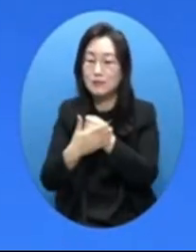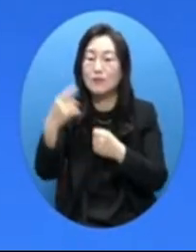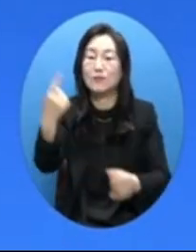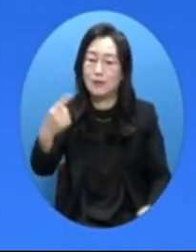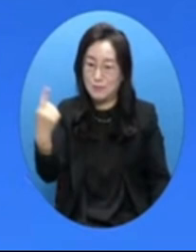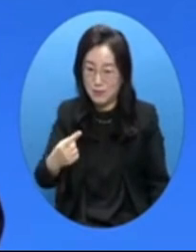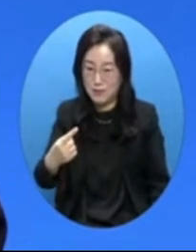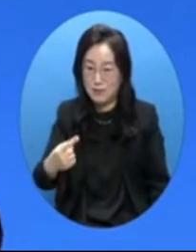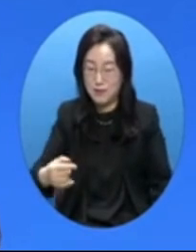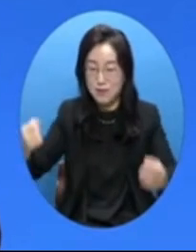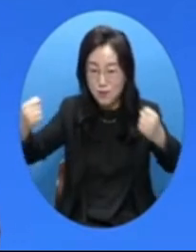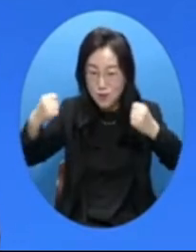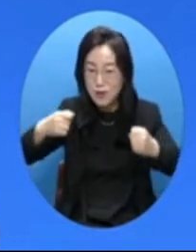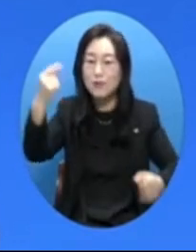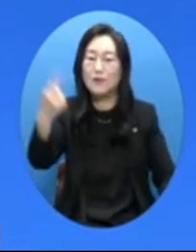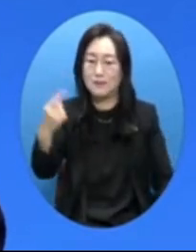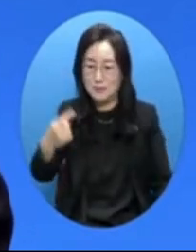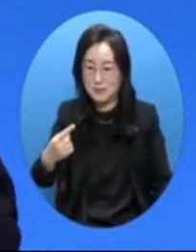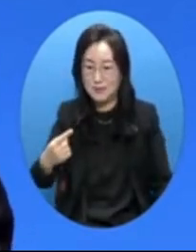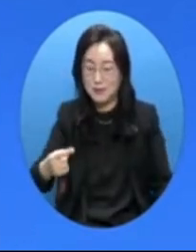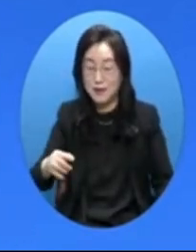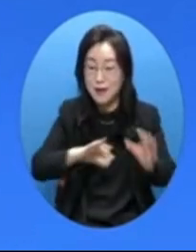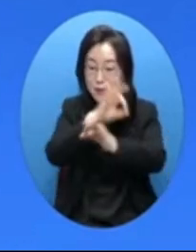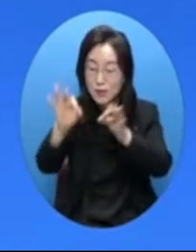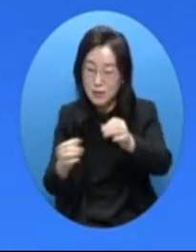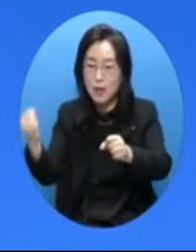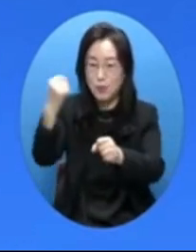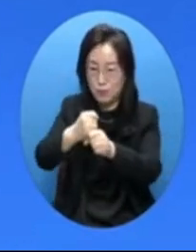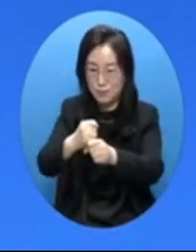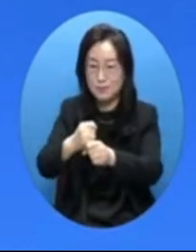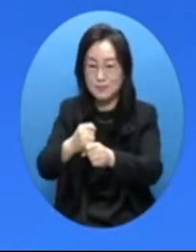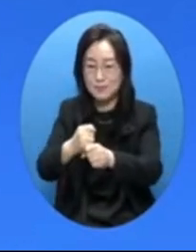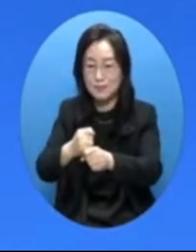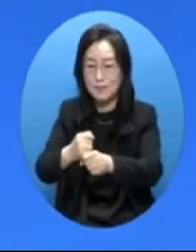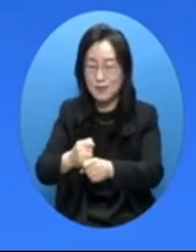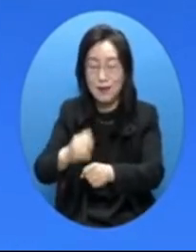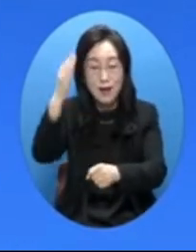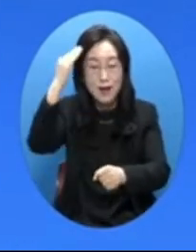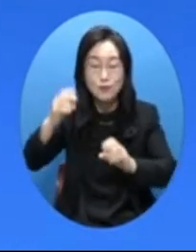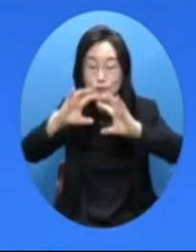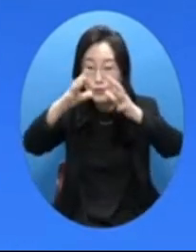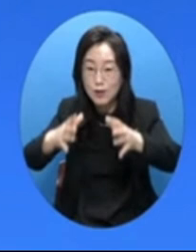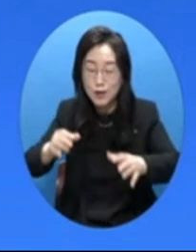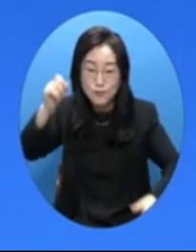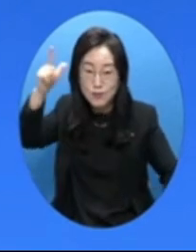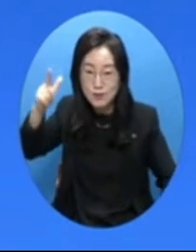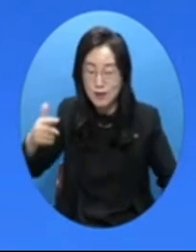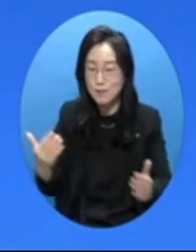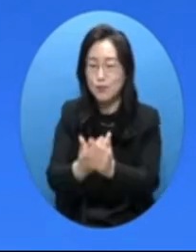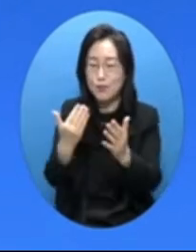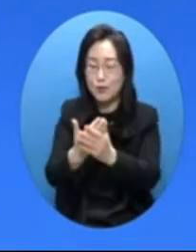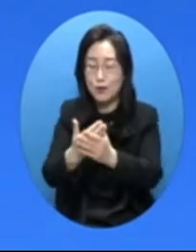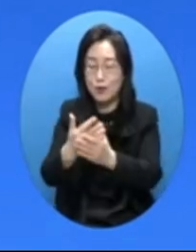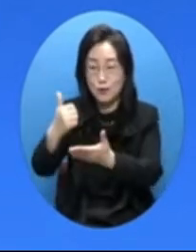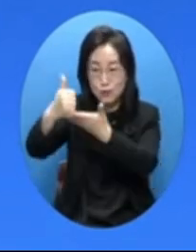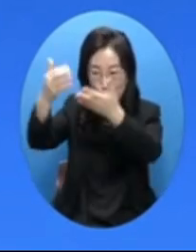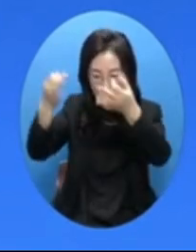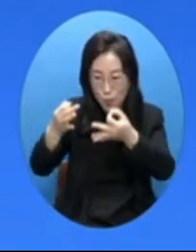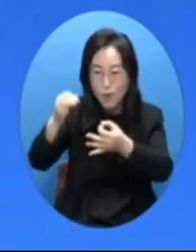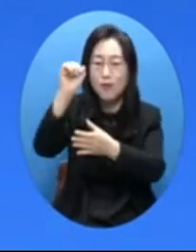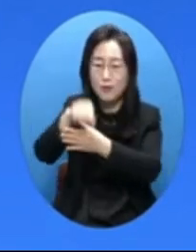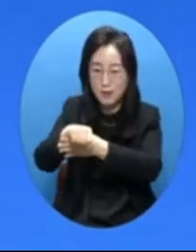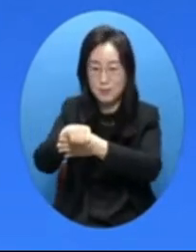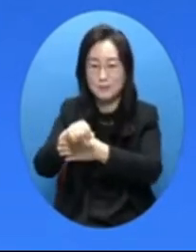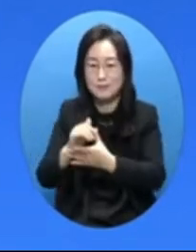임할 것입니다 건강하게 임할 것입니다 경제가 회복될 것입니다 우리 대한민국의 위대한 번영을 주님 허락해 주실 것입니다